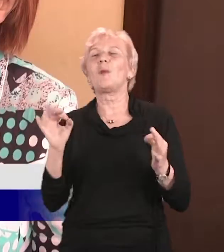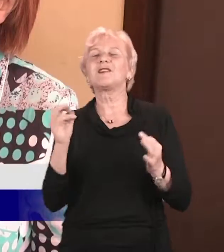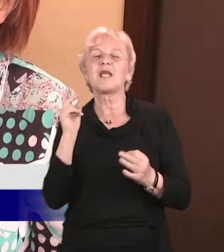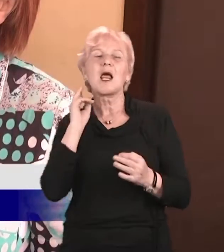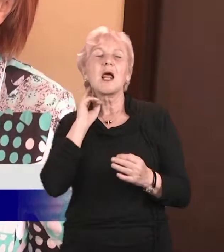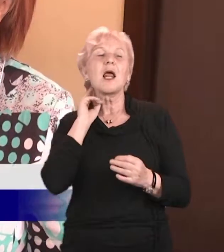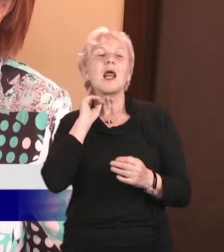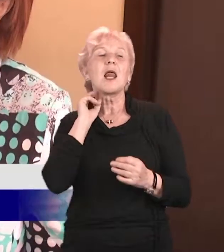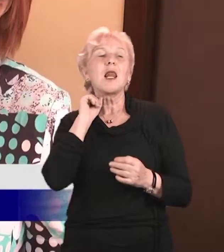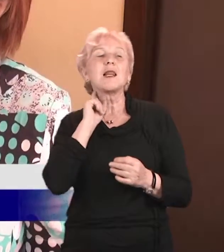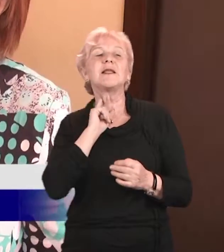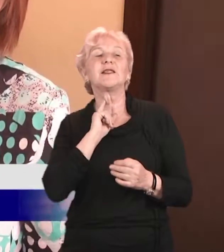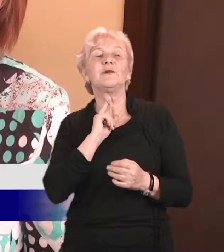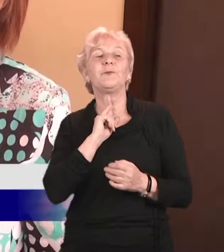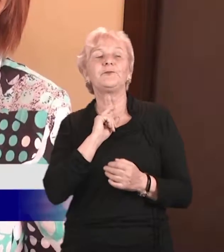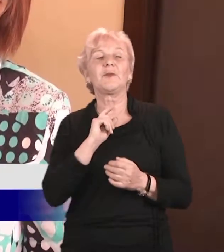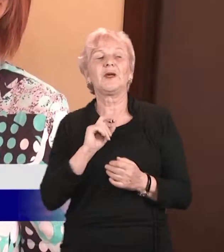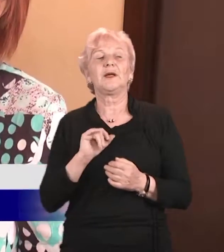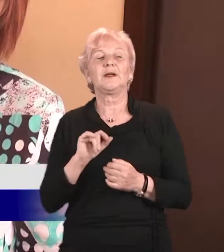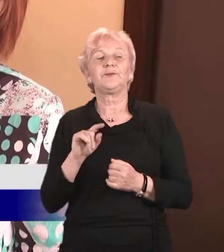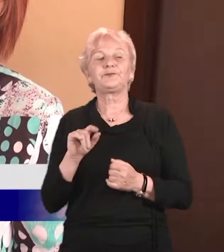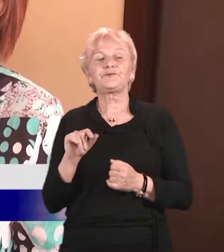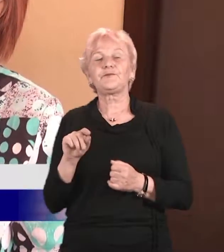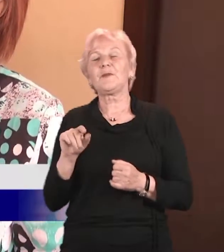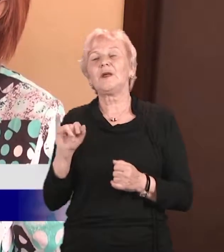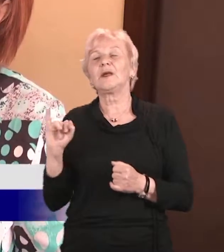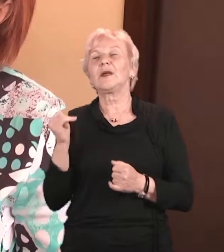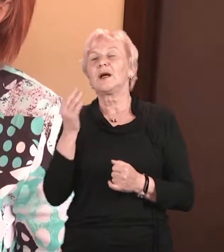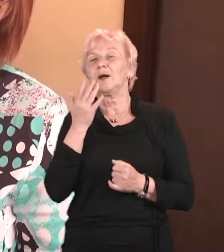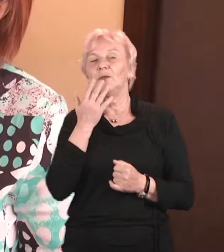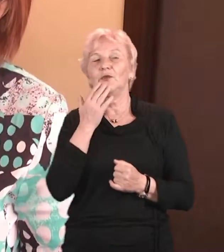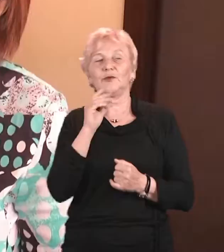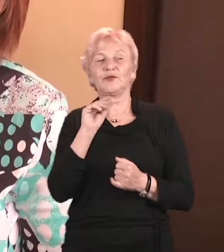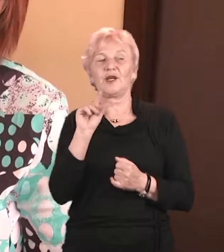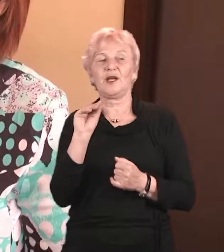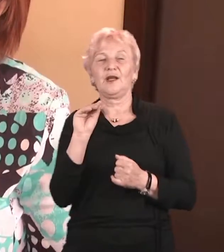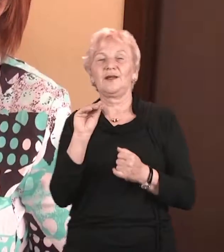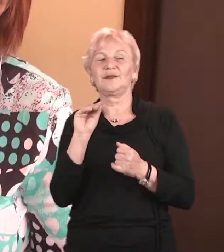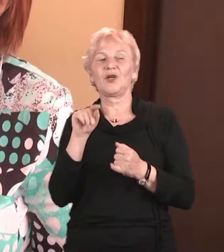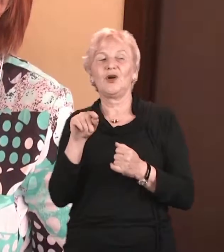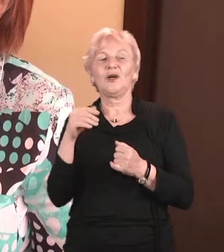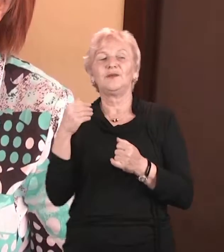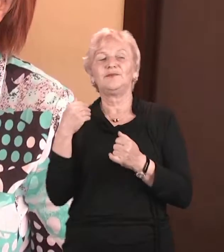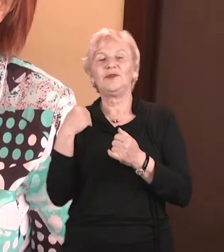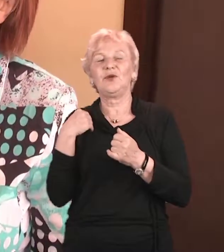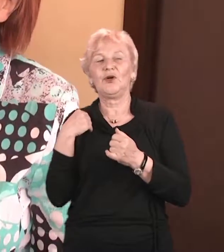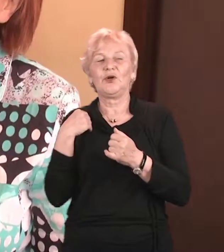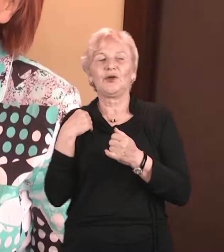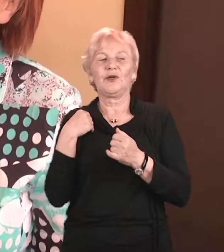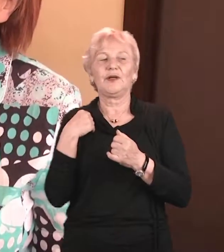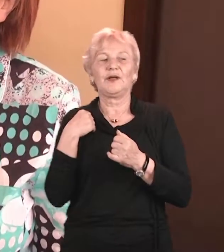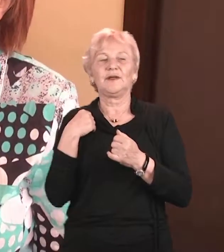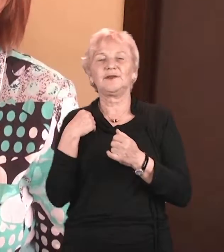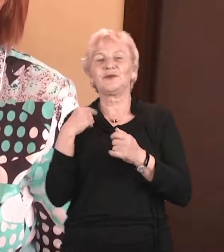jak przynajmniej tak przekazują historycy i ci, którzy zajmują się historią tej placówki,